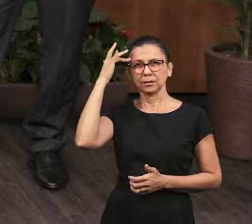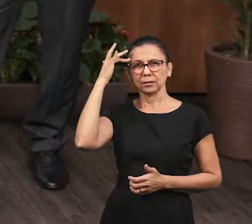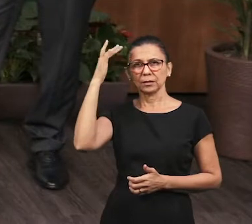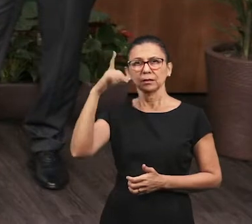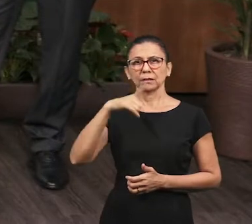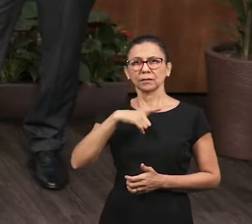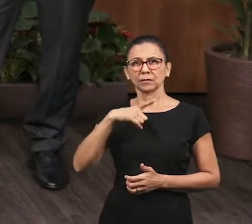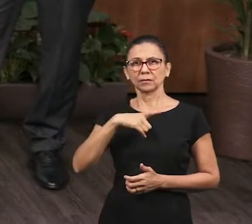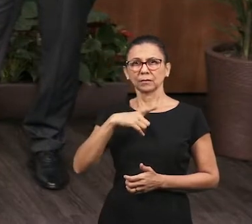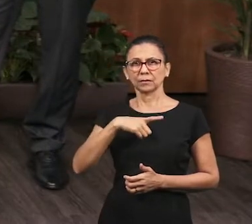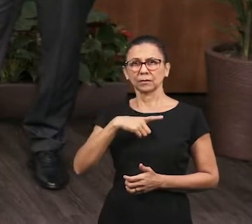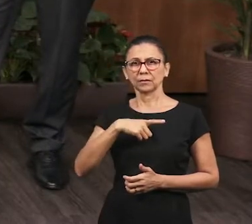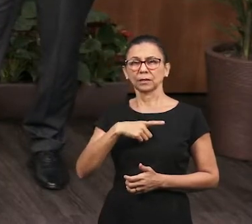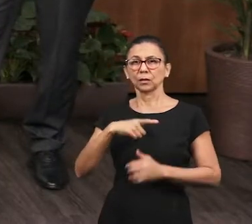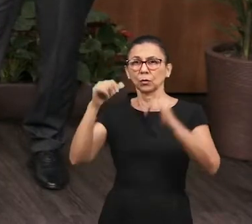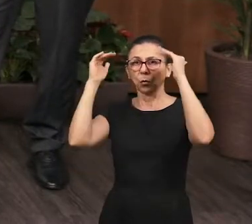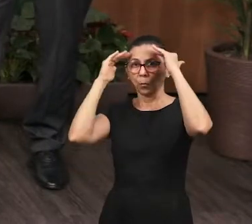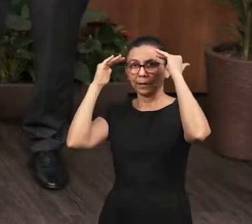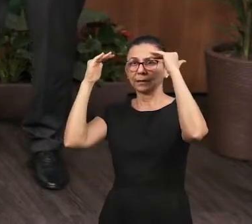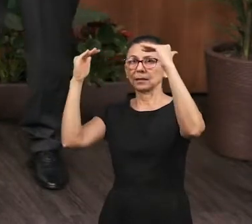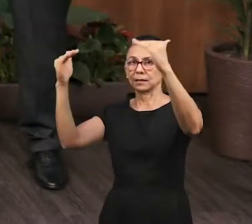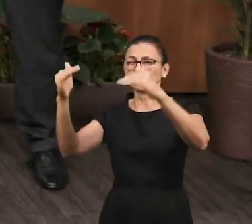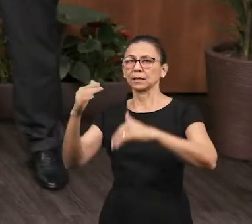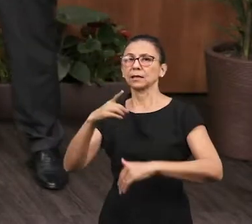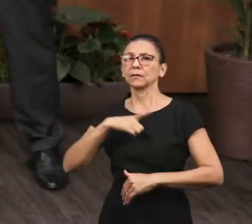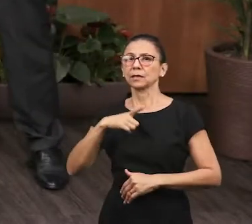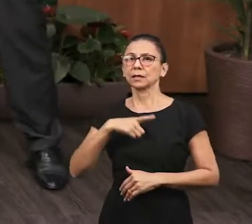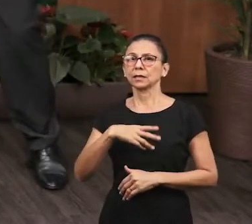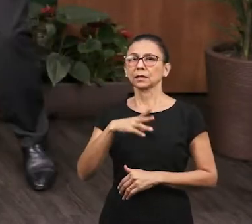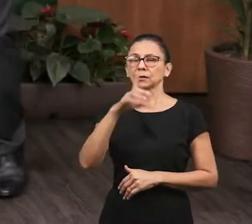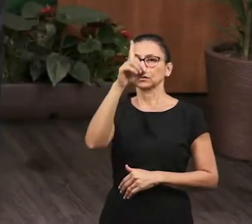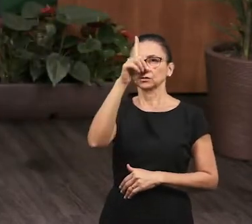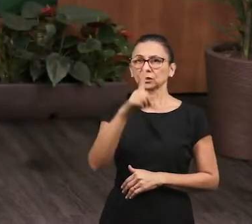манну, сокровенную манну».